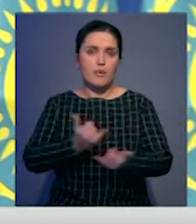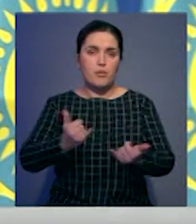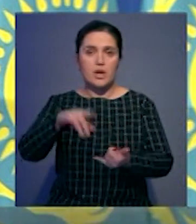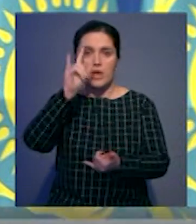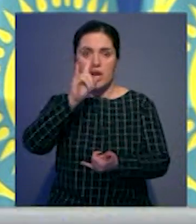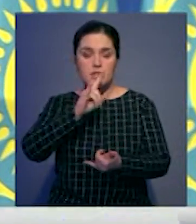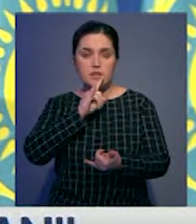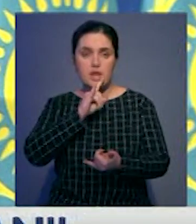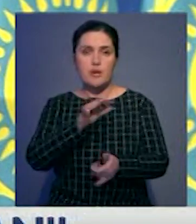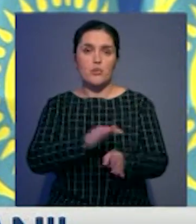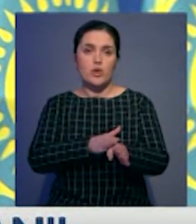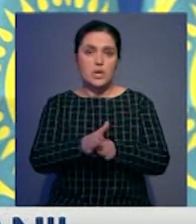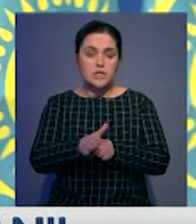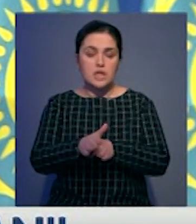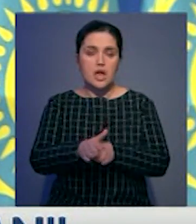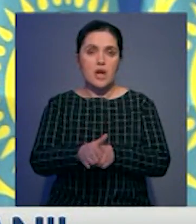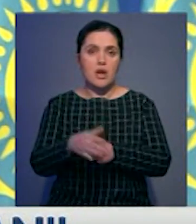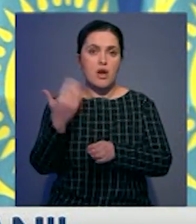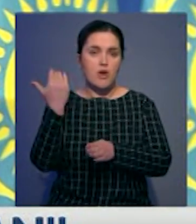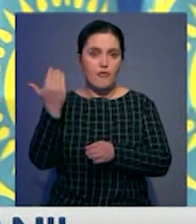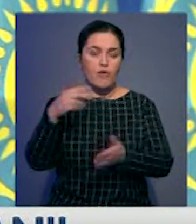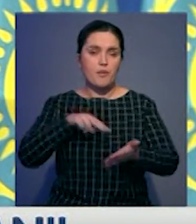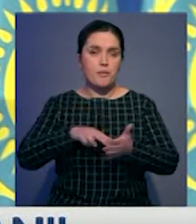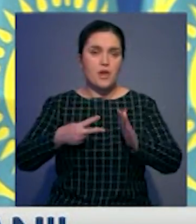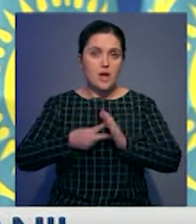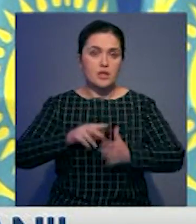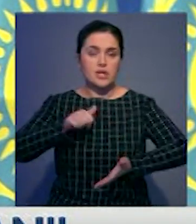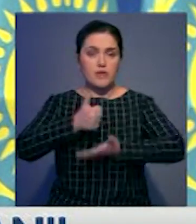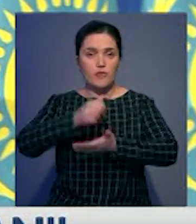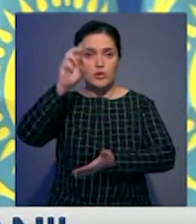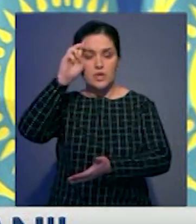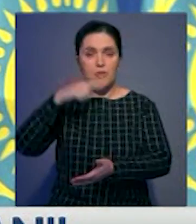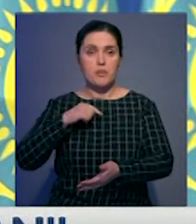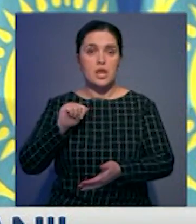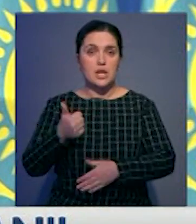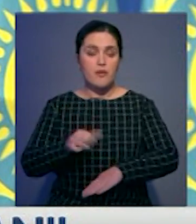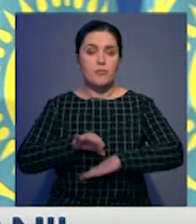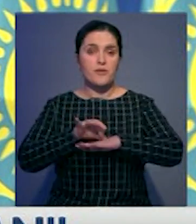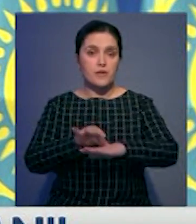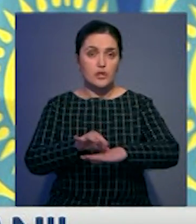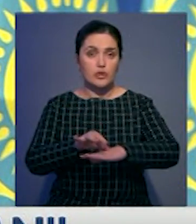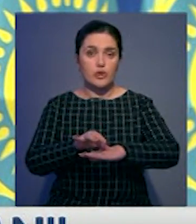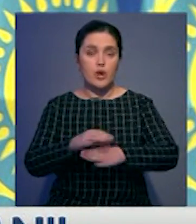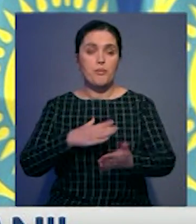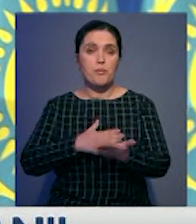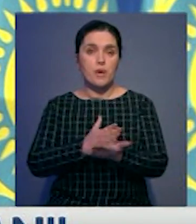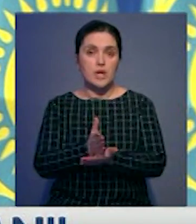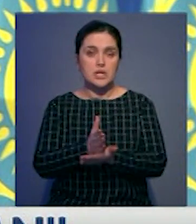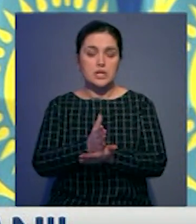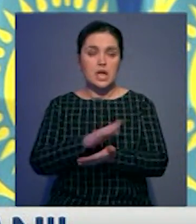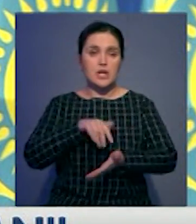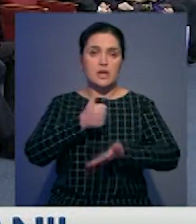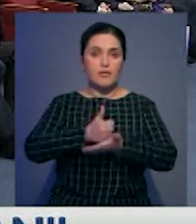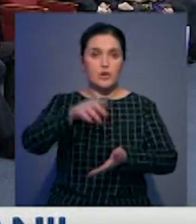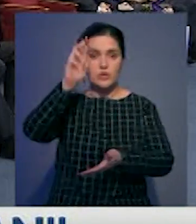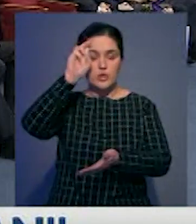по реализации политики Елбасы, и мы фактически стали главным проводником политики президента